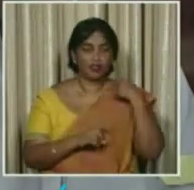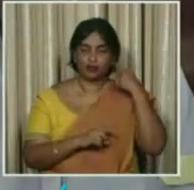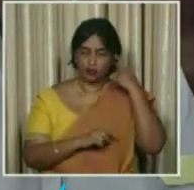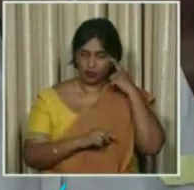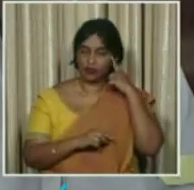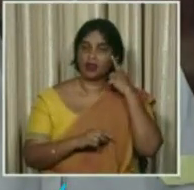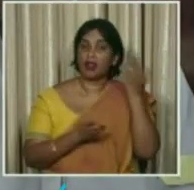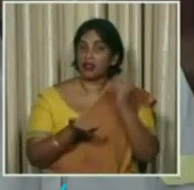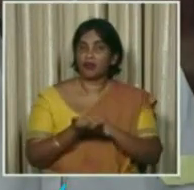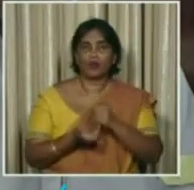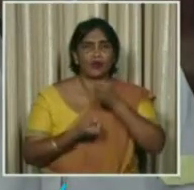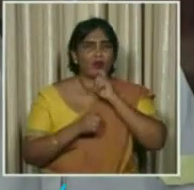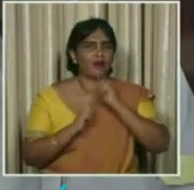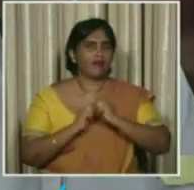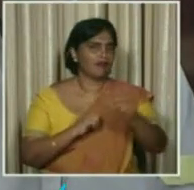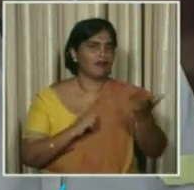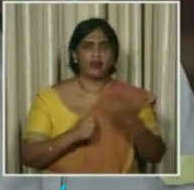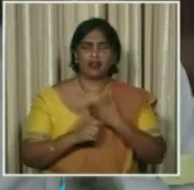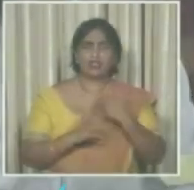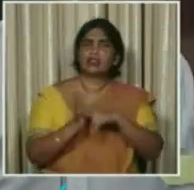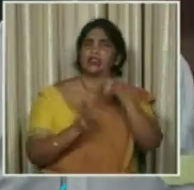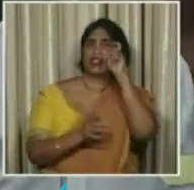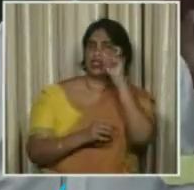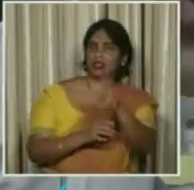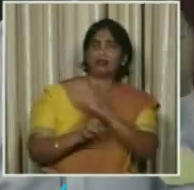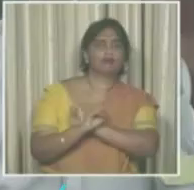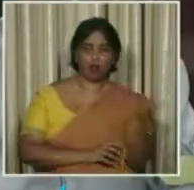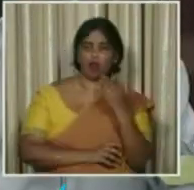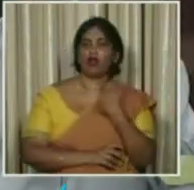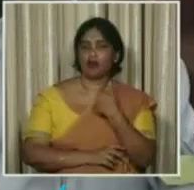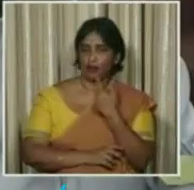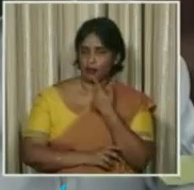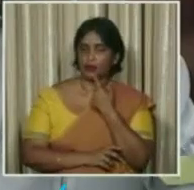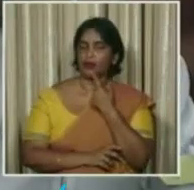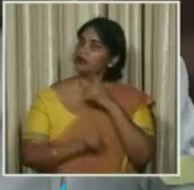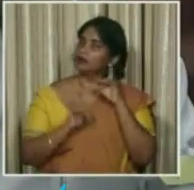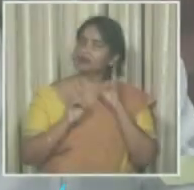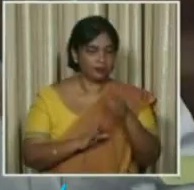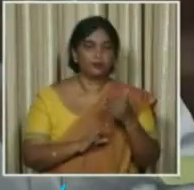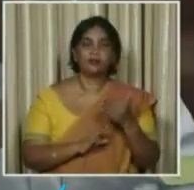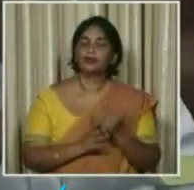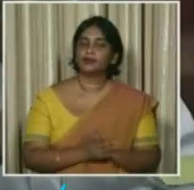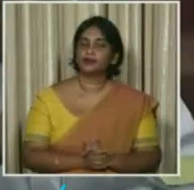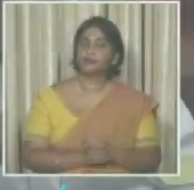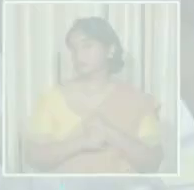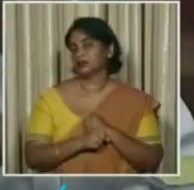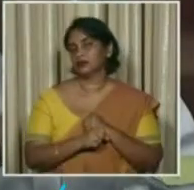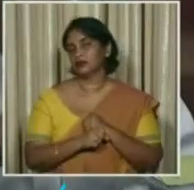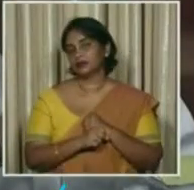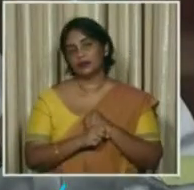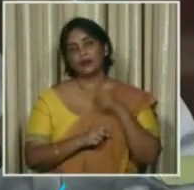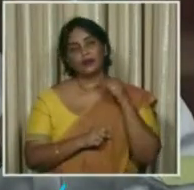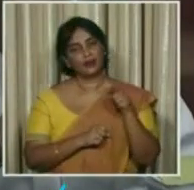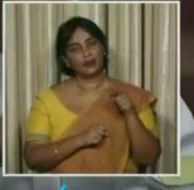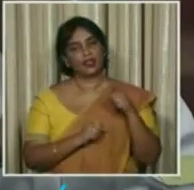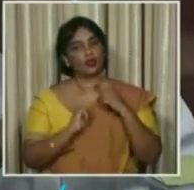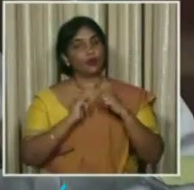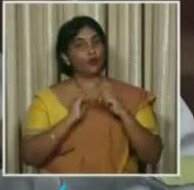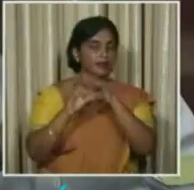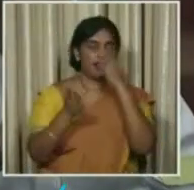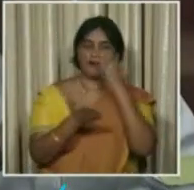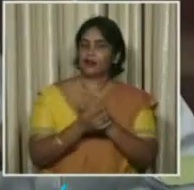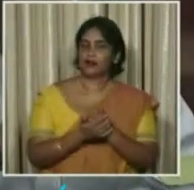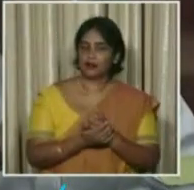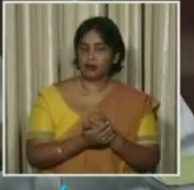දෙම්සෙල්ස්. නඩු කතා කරන දෙයක් නෑ. සිද්ධිය ටීවී එකේ දැක්කා. එයා පිළිගත්තා. ඉතින් මේක තමයි මම කියන්නේ. ආණ්ඩුව දැන් UN එකට යන එක